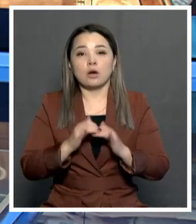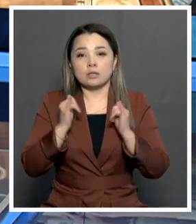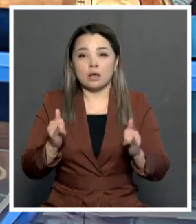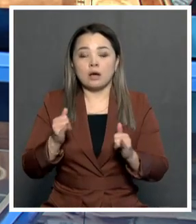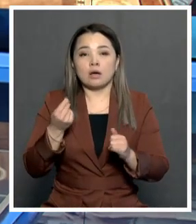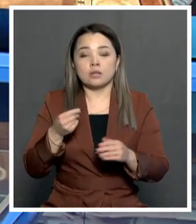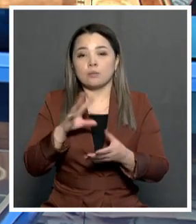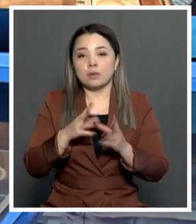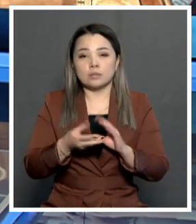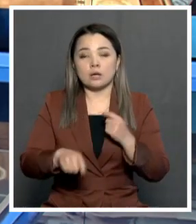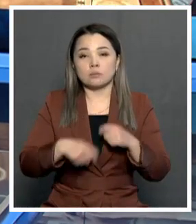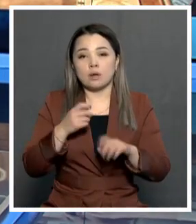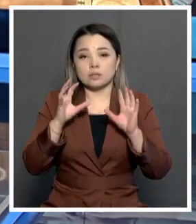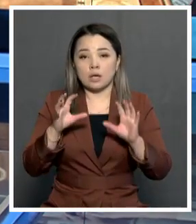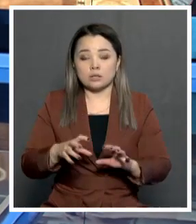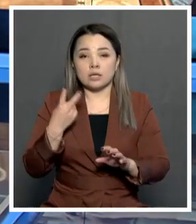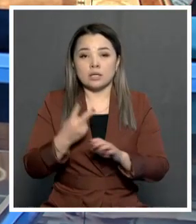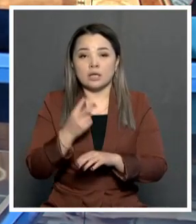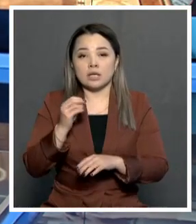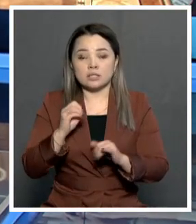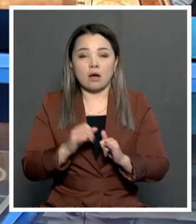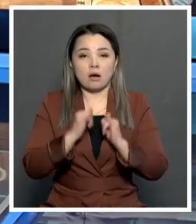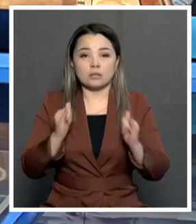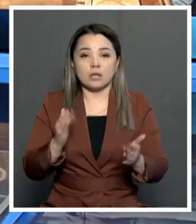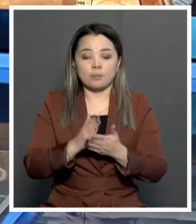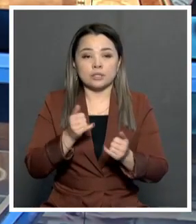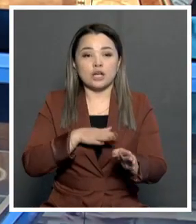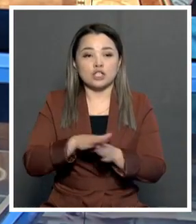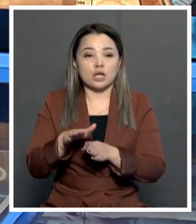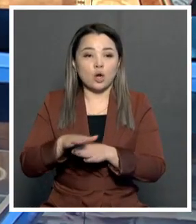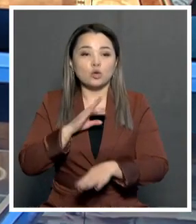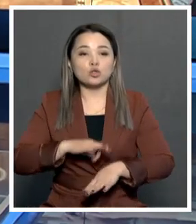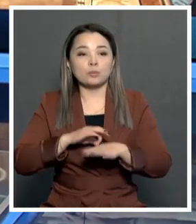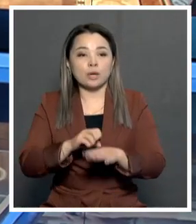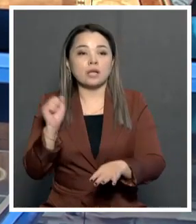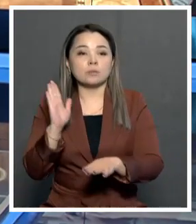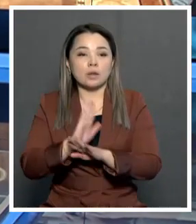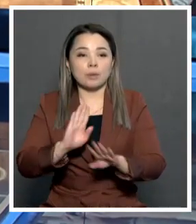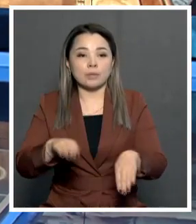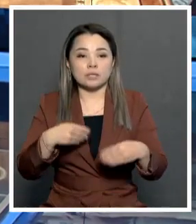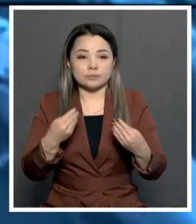есе артқан. Осыған орай Қасым-Жомарт Тоқаев комитетке мемлекеттік аудитті жетілдіруге қатысты бірқатар тапсырма берді.